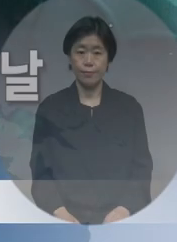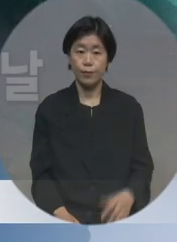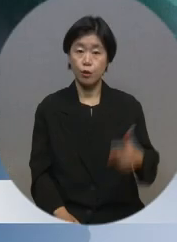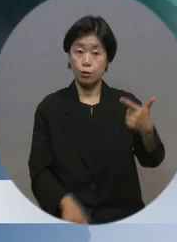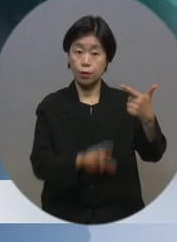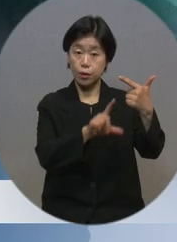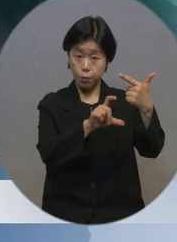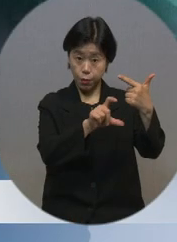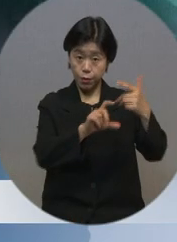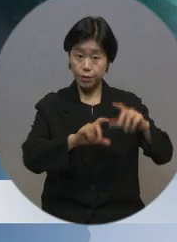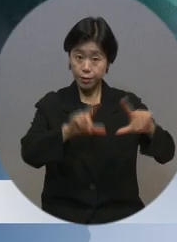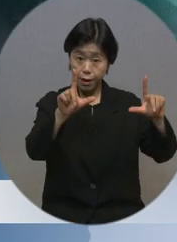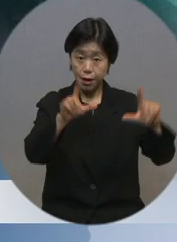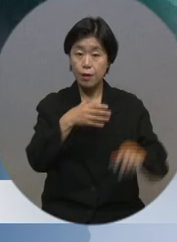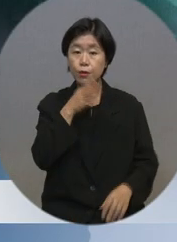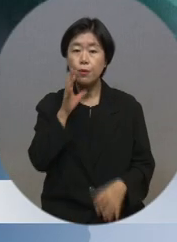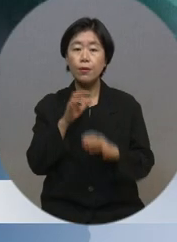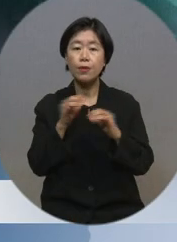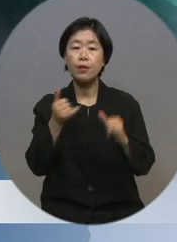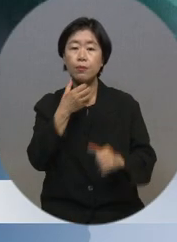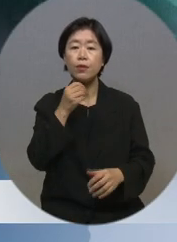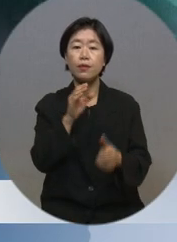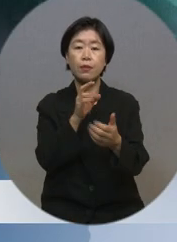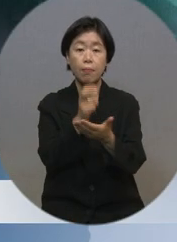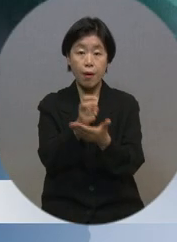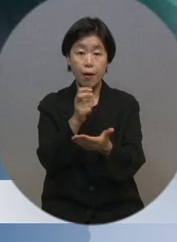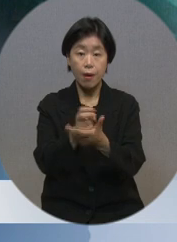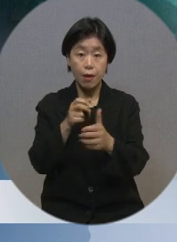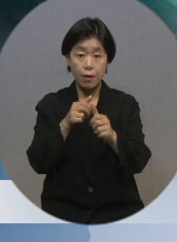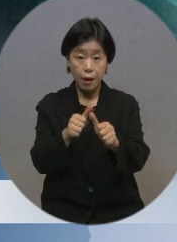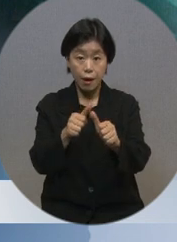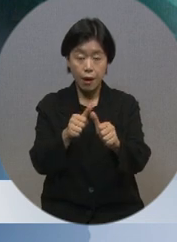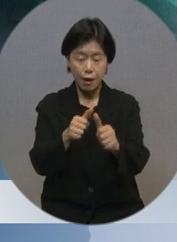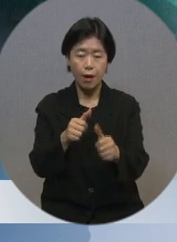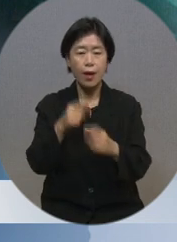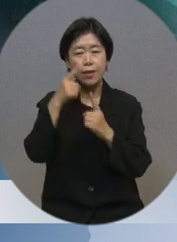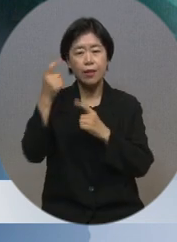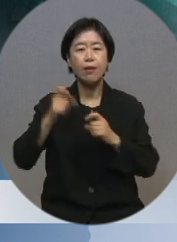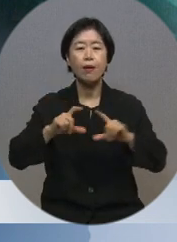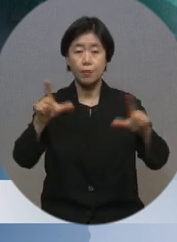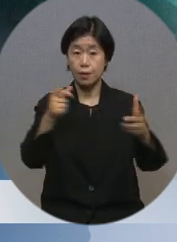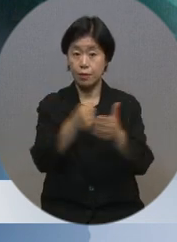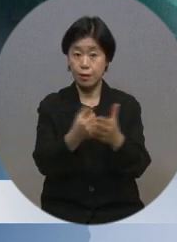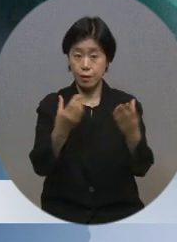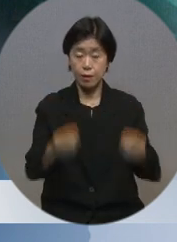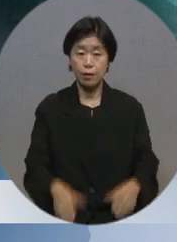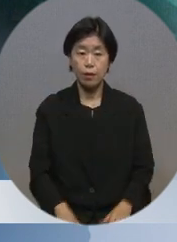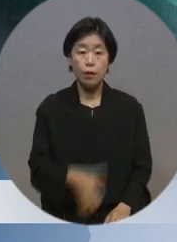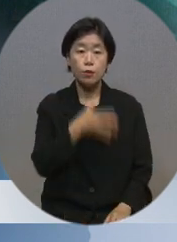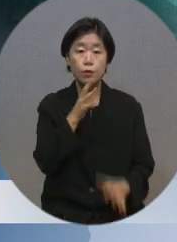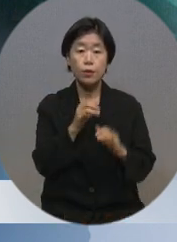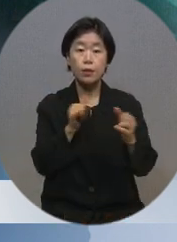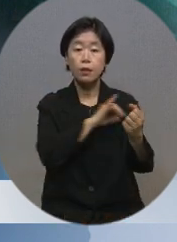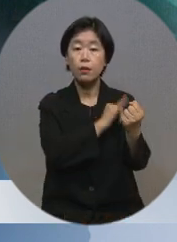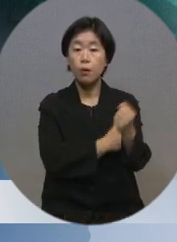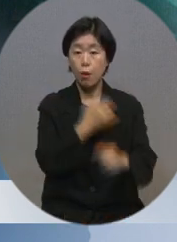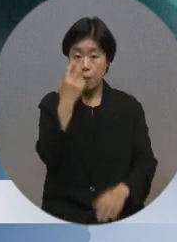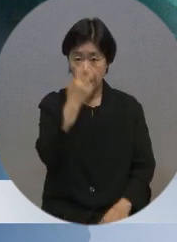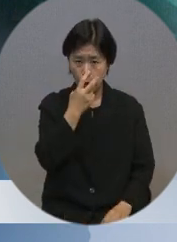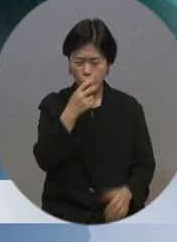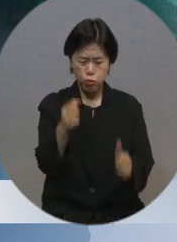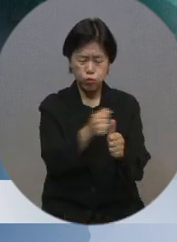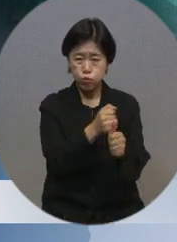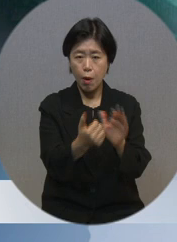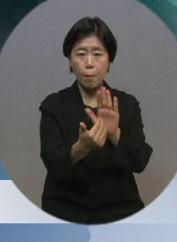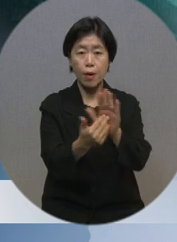6월 15일은 노인복지법에 따라 제정된 법정 기념일입니다. 노인의 인권을 보호하고 학대를